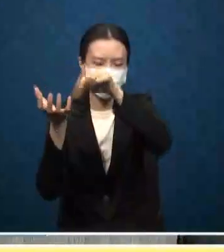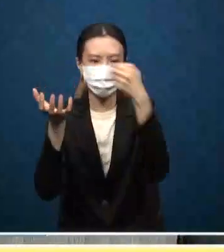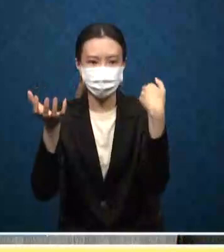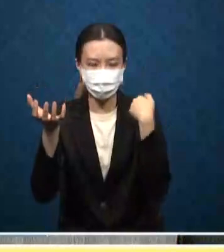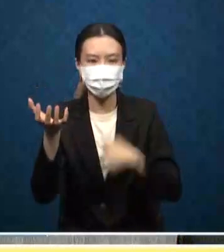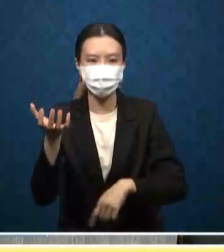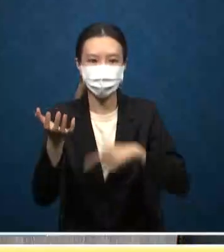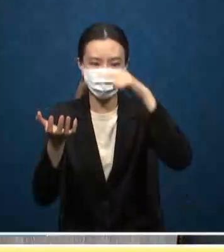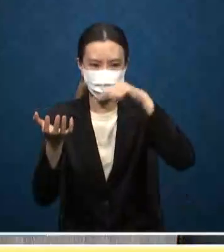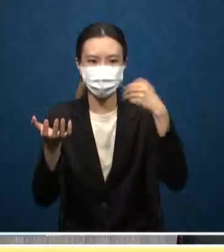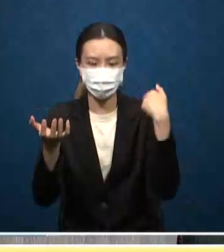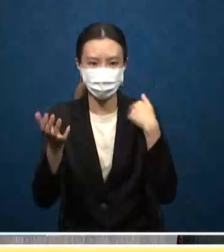กราบขอบพระคุณอีกครั้งนึงครับขอบคุณครับ